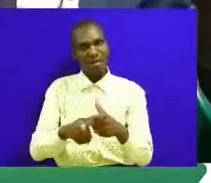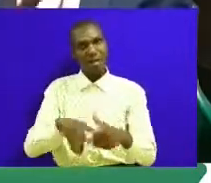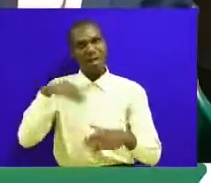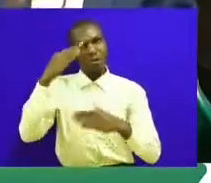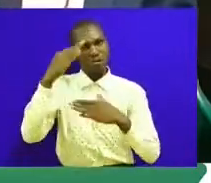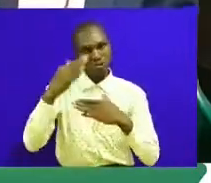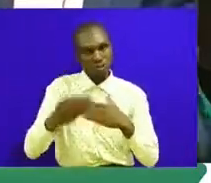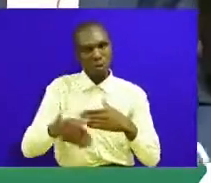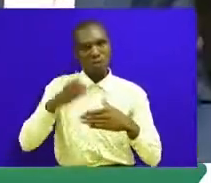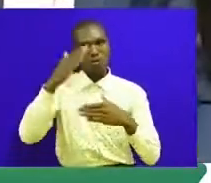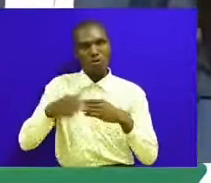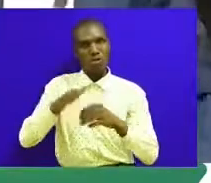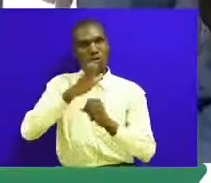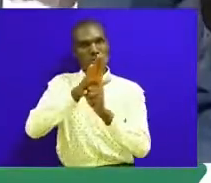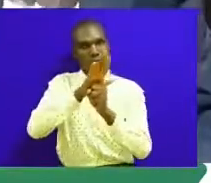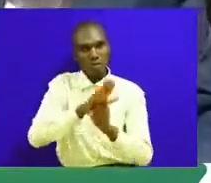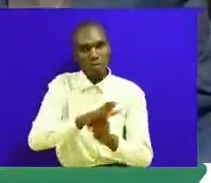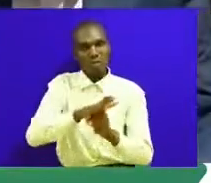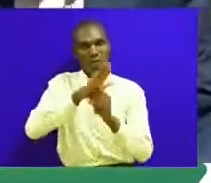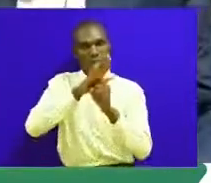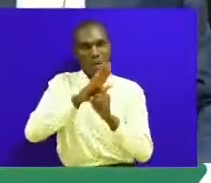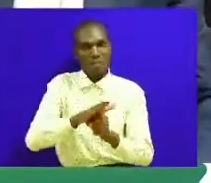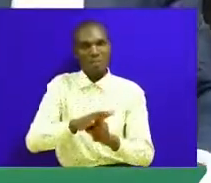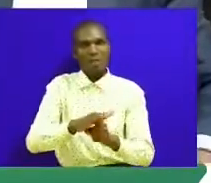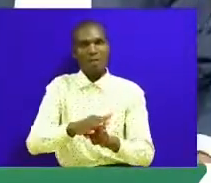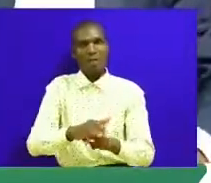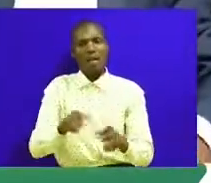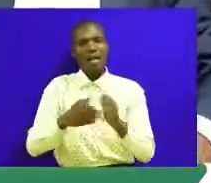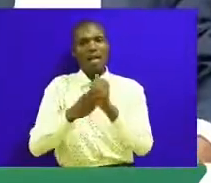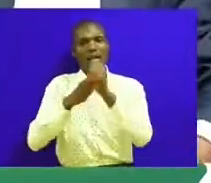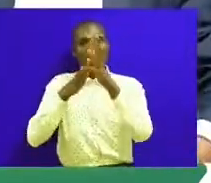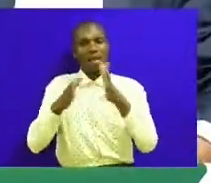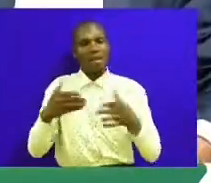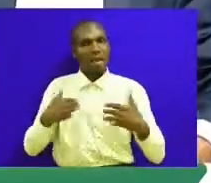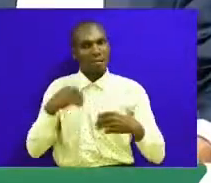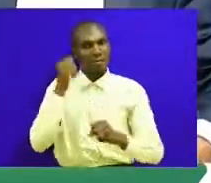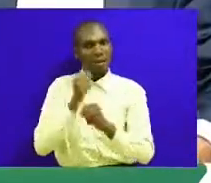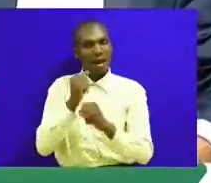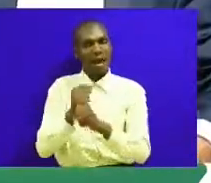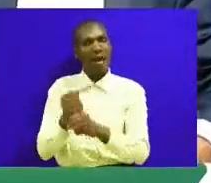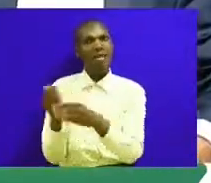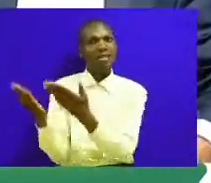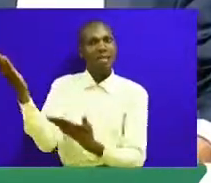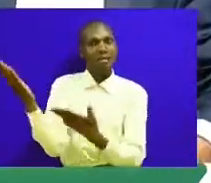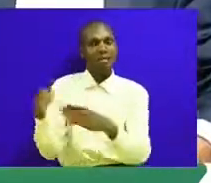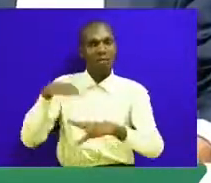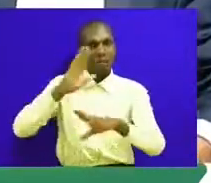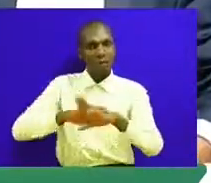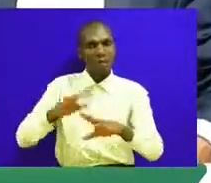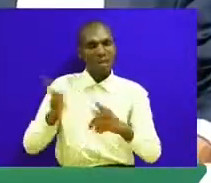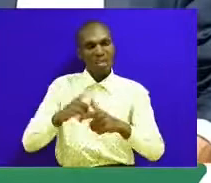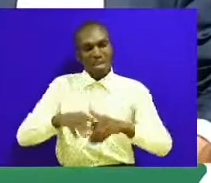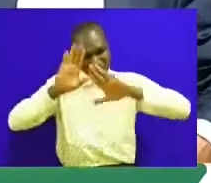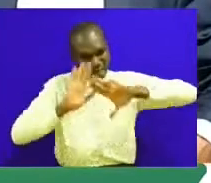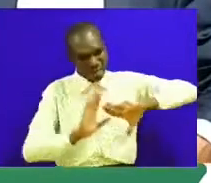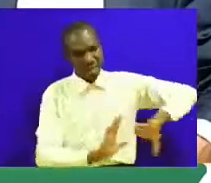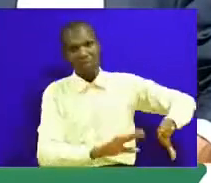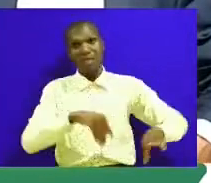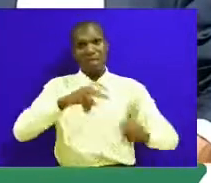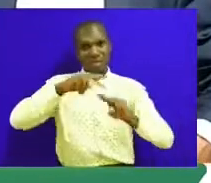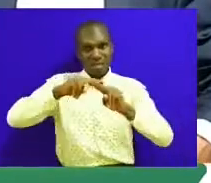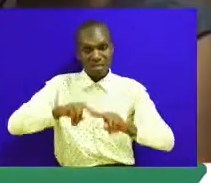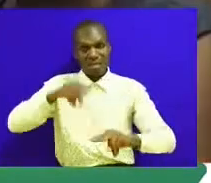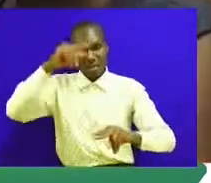monja ayaba rai. Ba kolidega siye ngijia. Tigo nguwa kore chi project chiaye, hachi igore, akore no